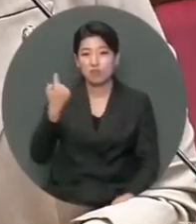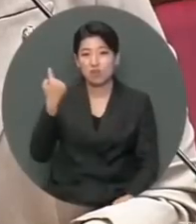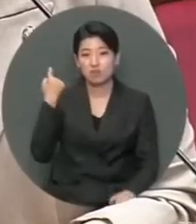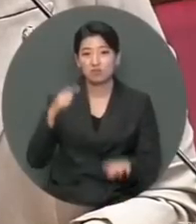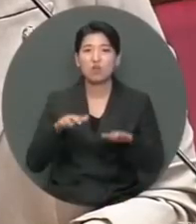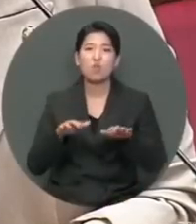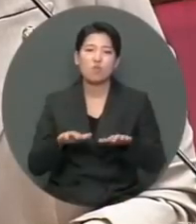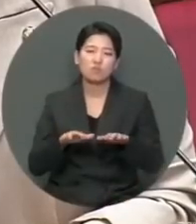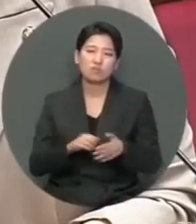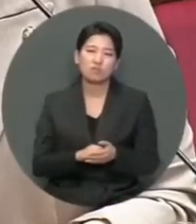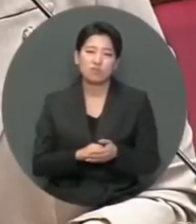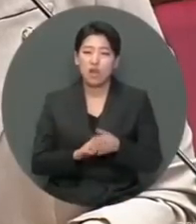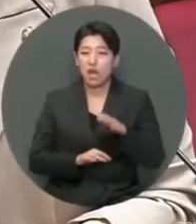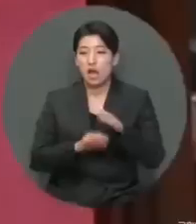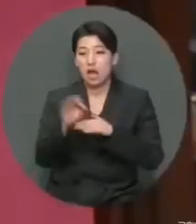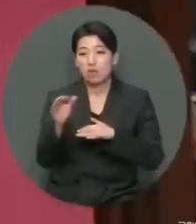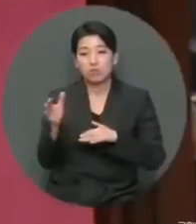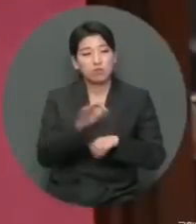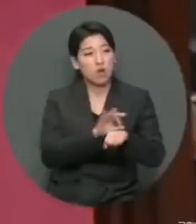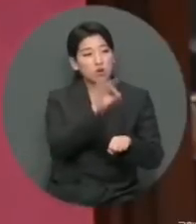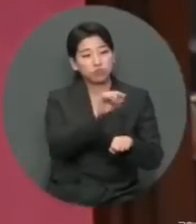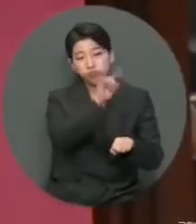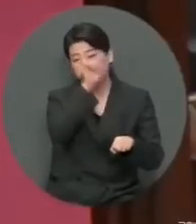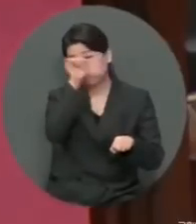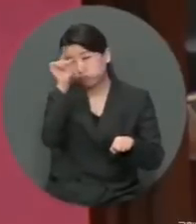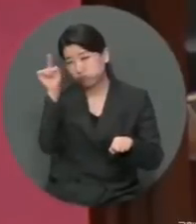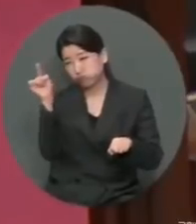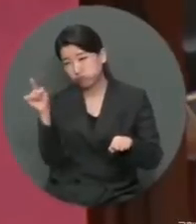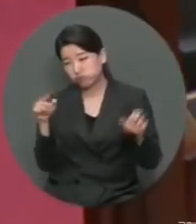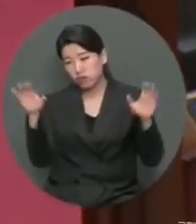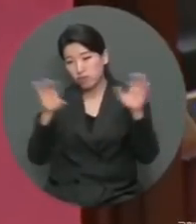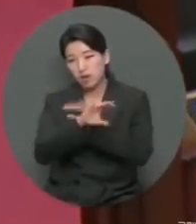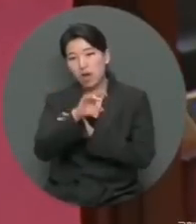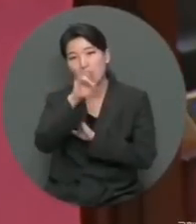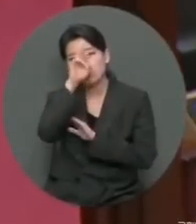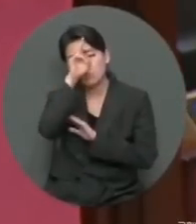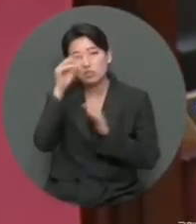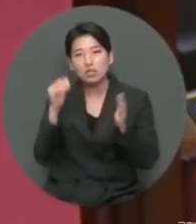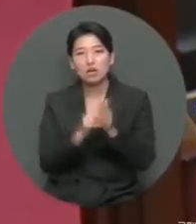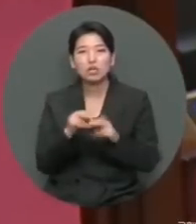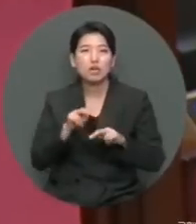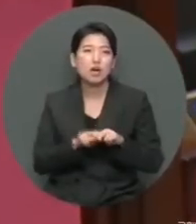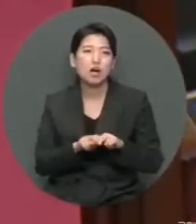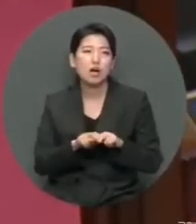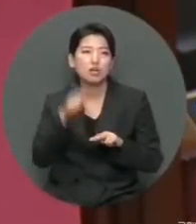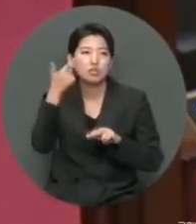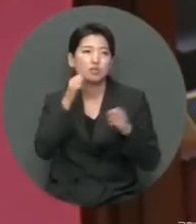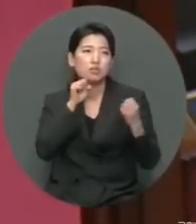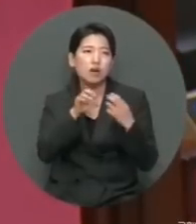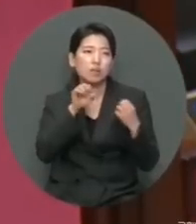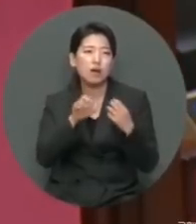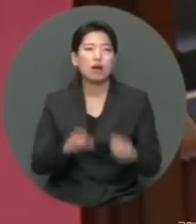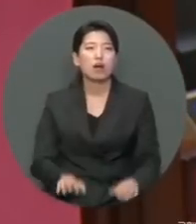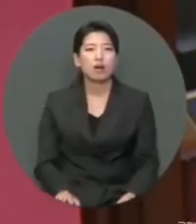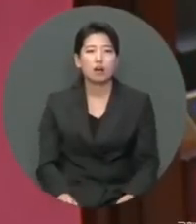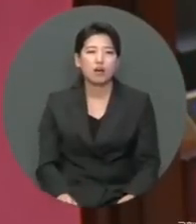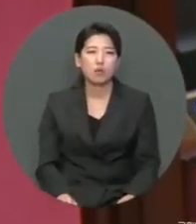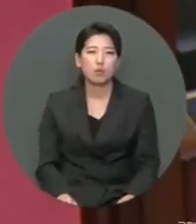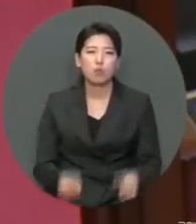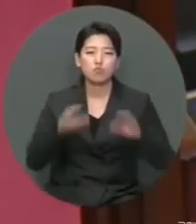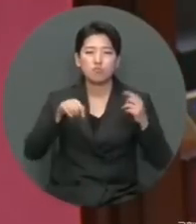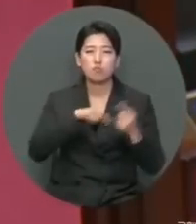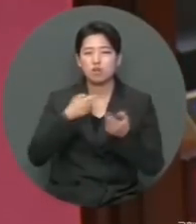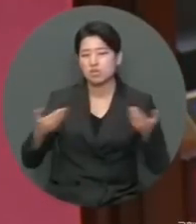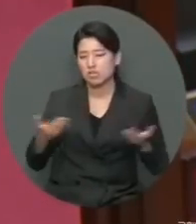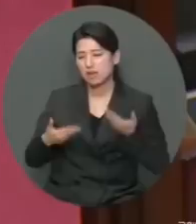오늘 이렇게 아침부터 자정 넘어서까지 자정에 계신 거를 보니까 밀린 일도 되게 많으실 텐데